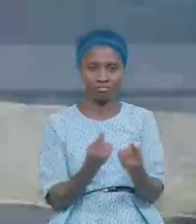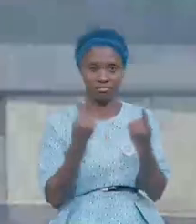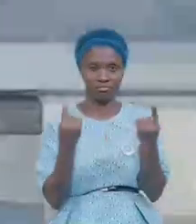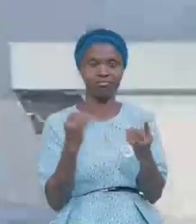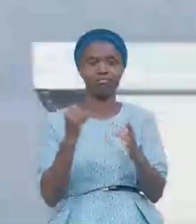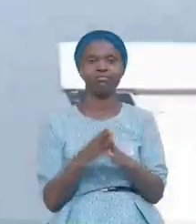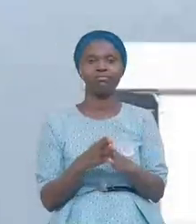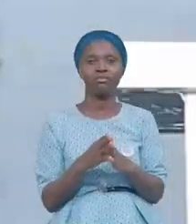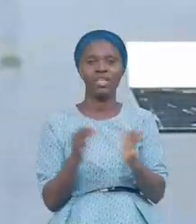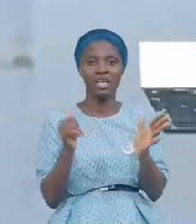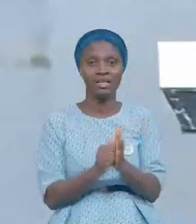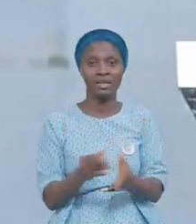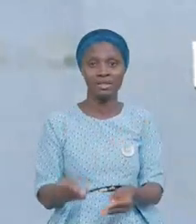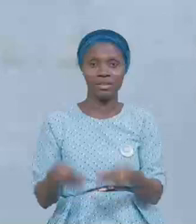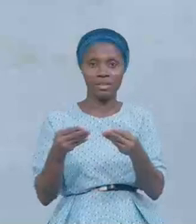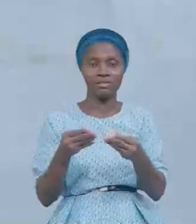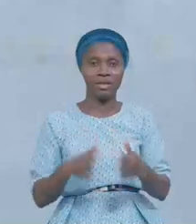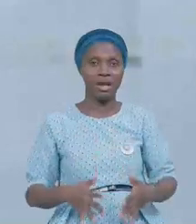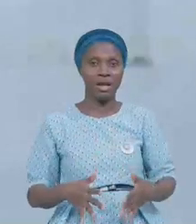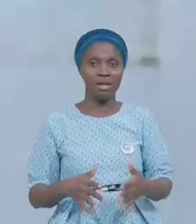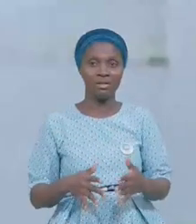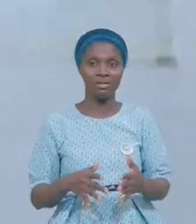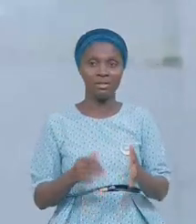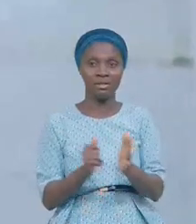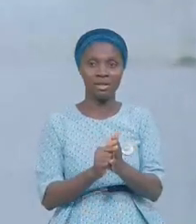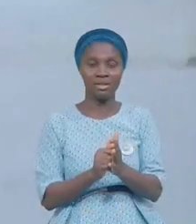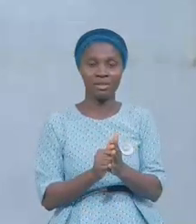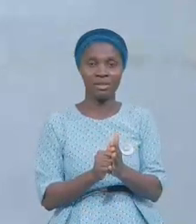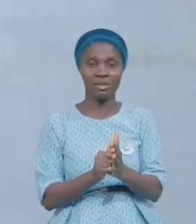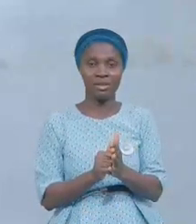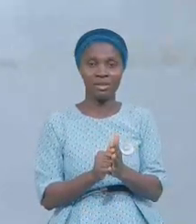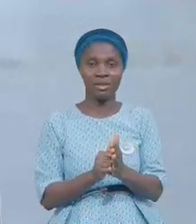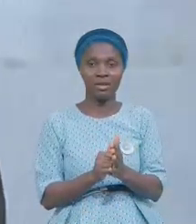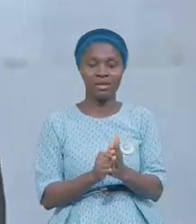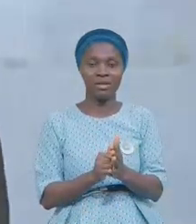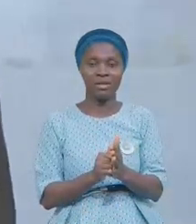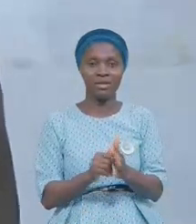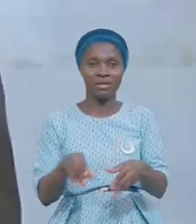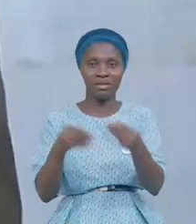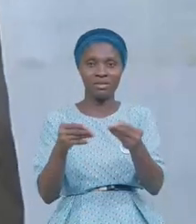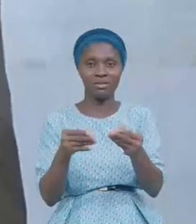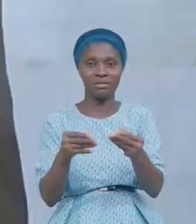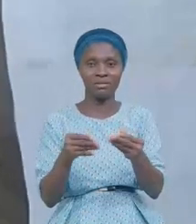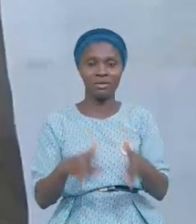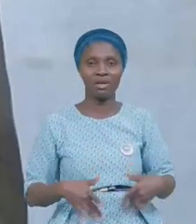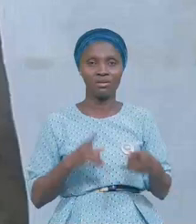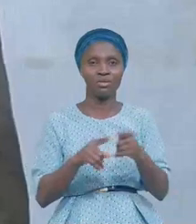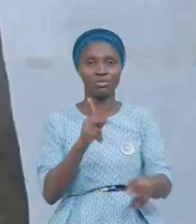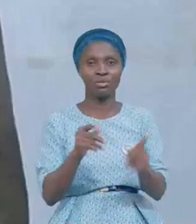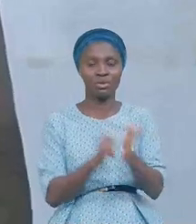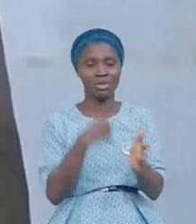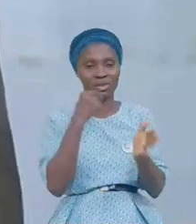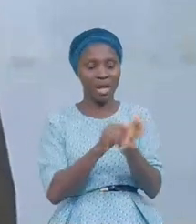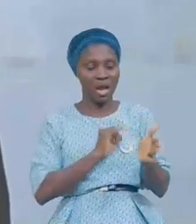Ça donne donc la lumière à ceux qui disent, j'ai vaincu tel péché, j'ai vaincu